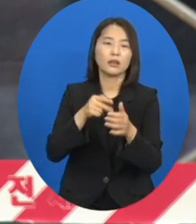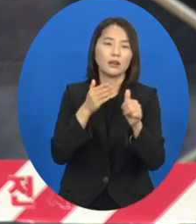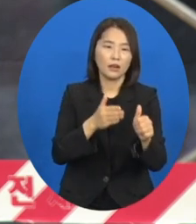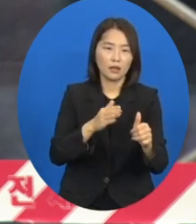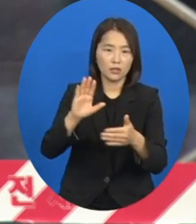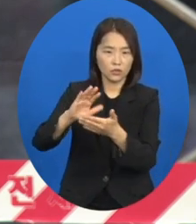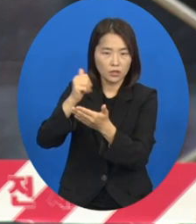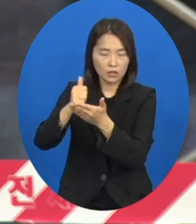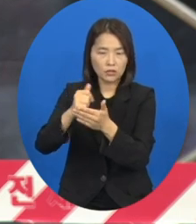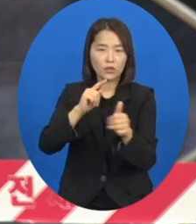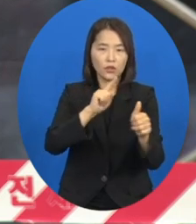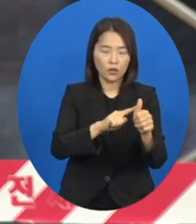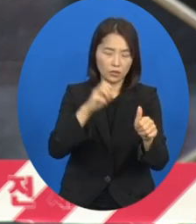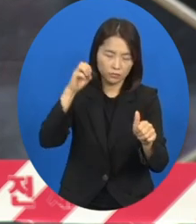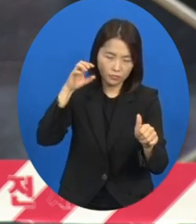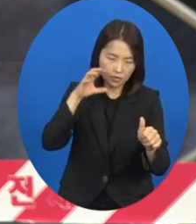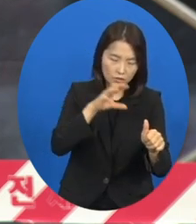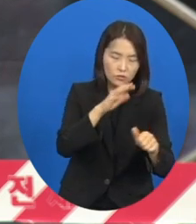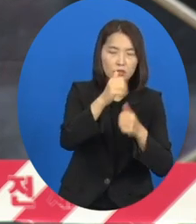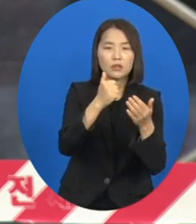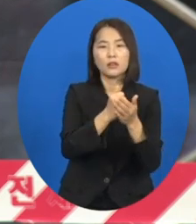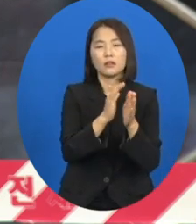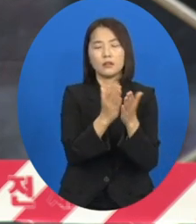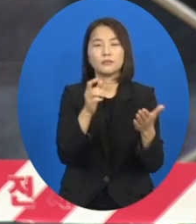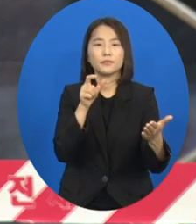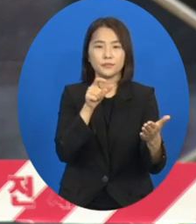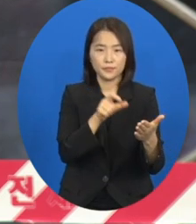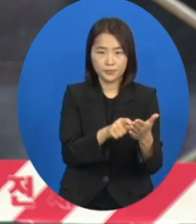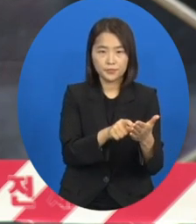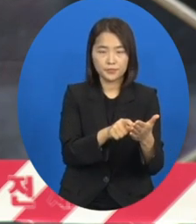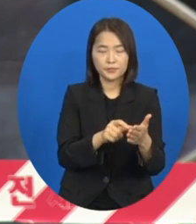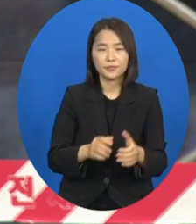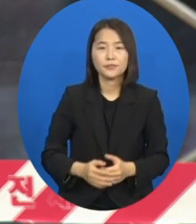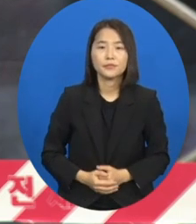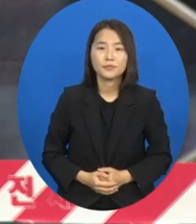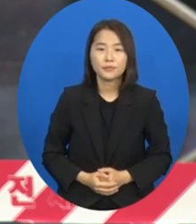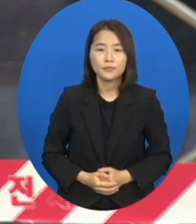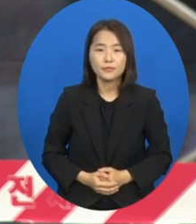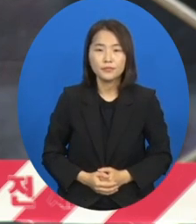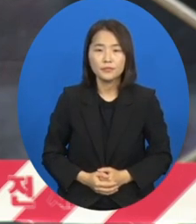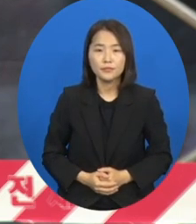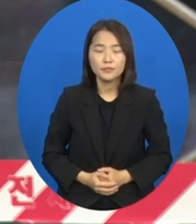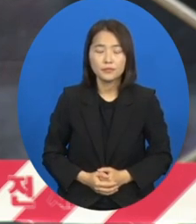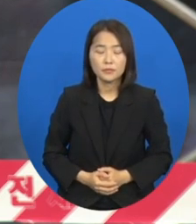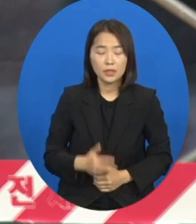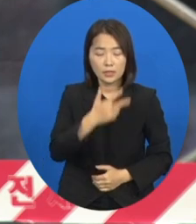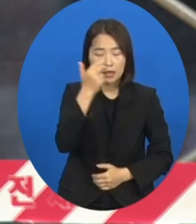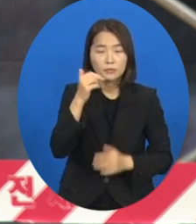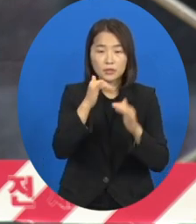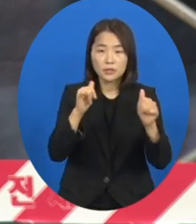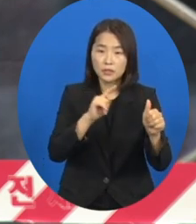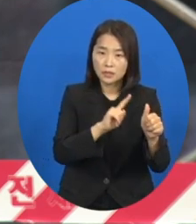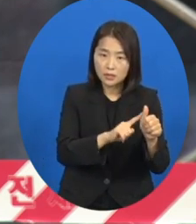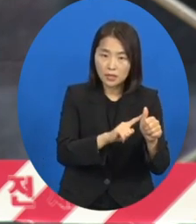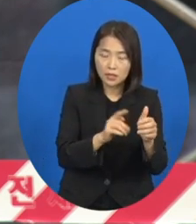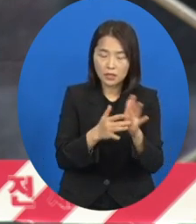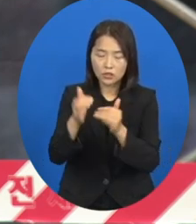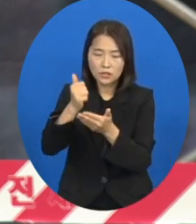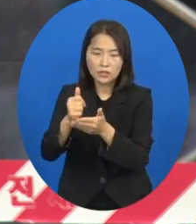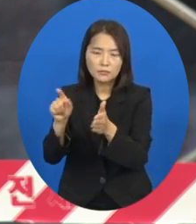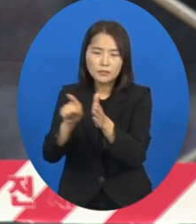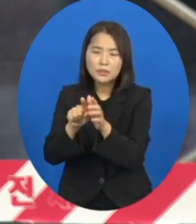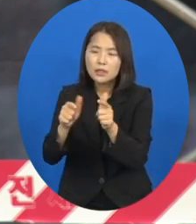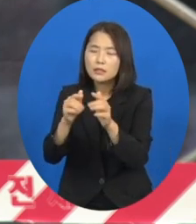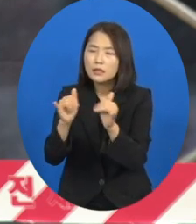그리스도께서 너희에게 비추이시리라 하셨느니라 라고 하였습니다. 여기서 잠자는 자는 예수님을 믿지 않는